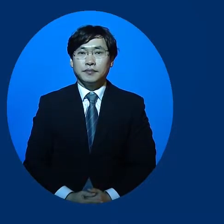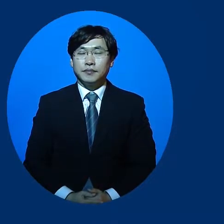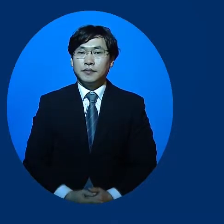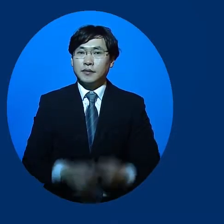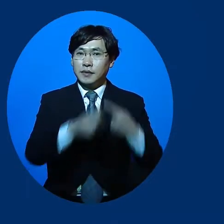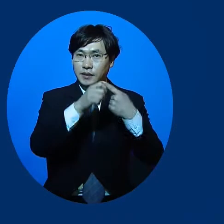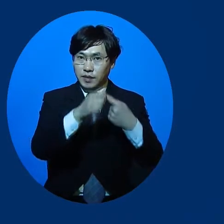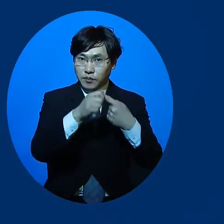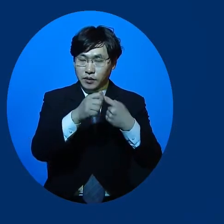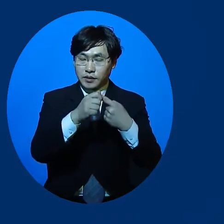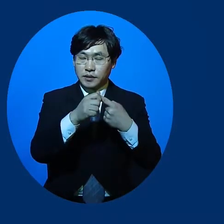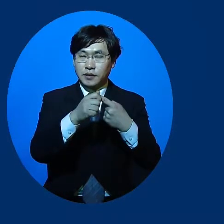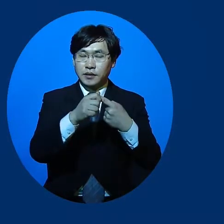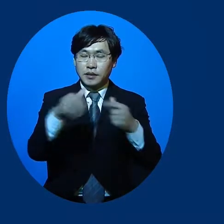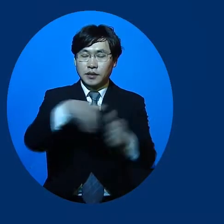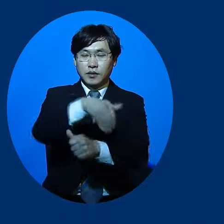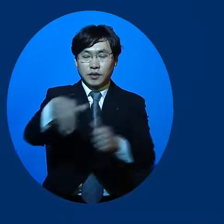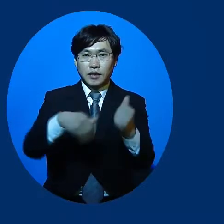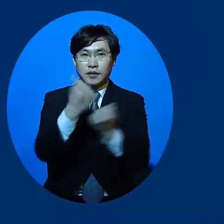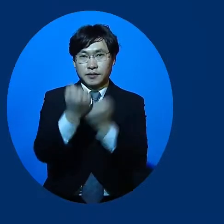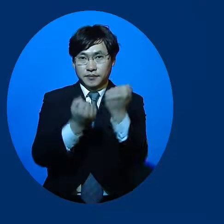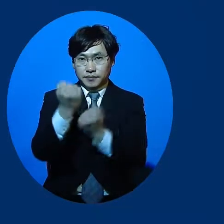먼저 서론입니다.